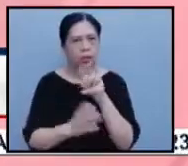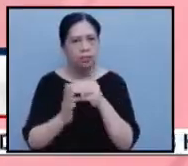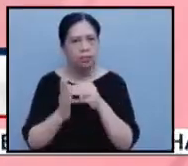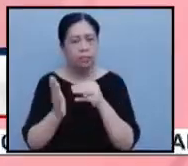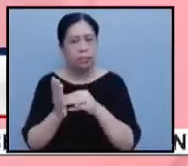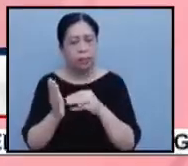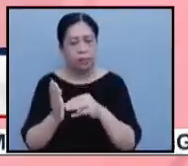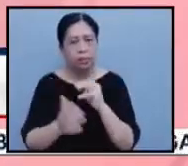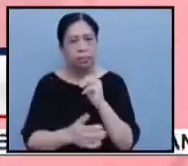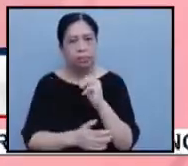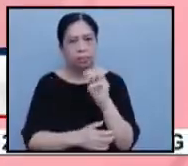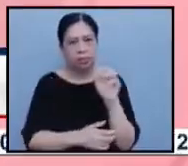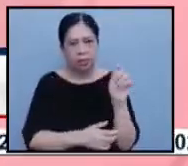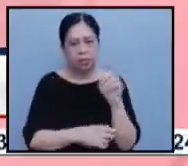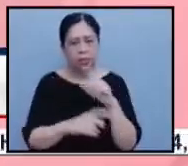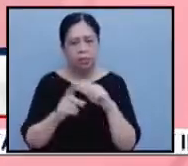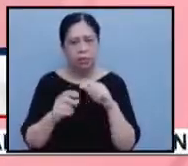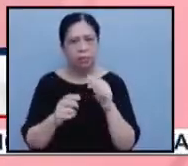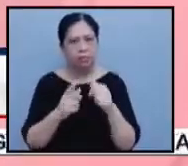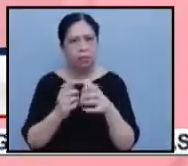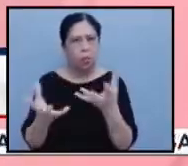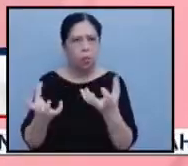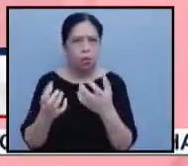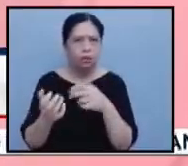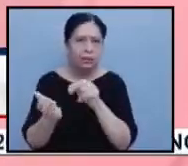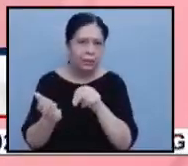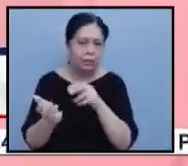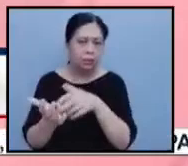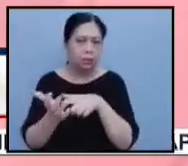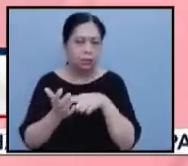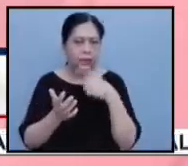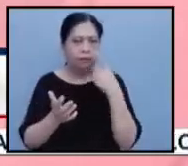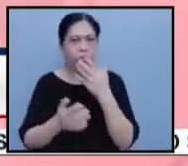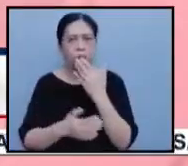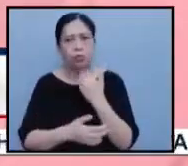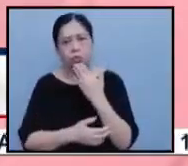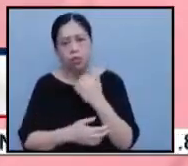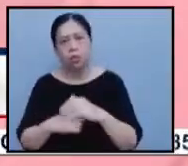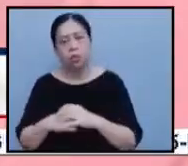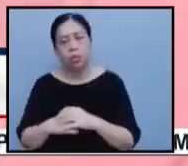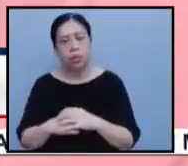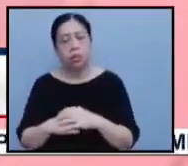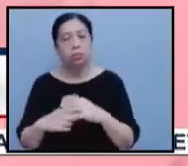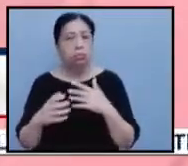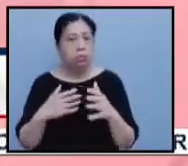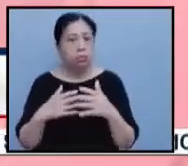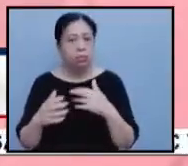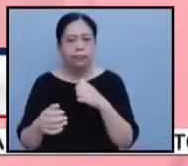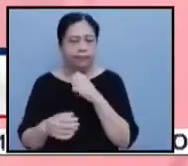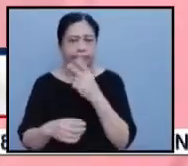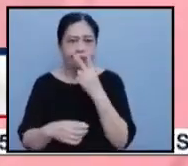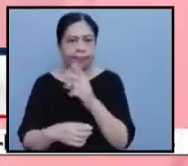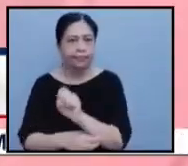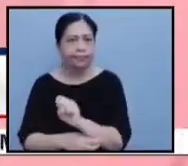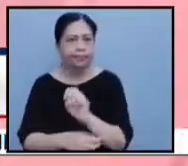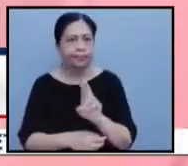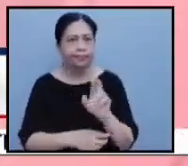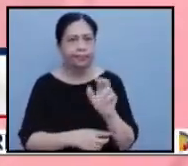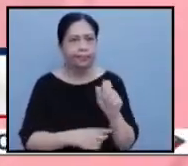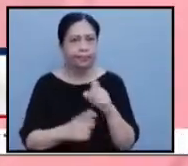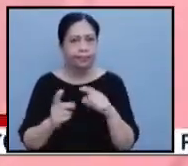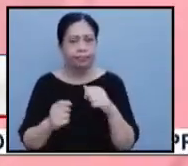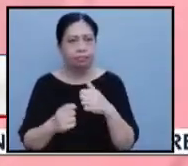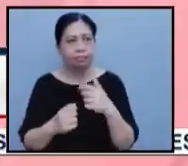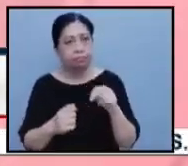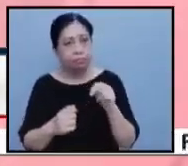tons na taonang demand sa asukal sa kabila nito Hindi pa nakikita ng sra ang pangangailangan